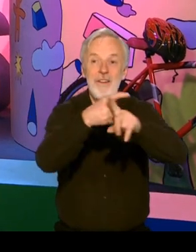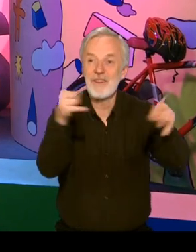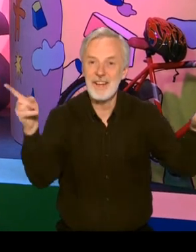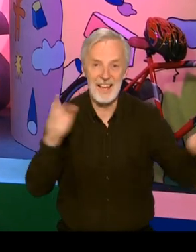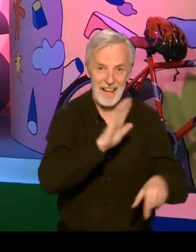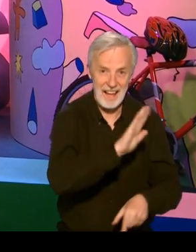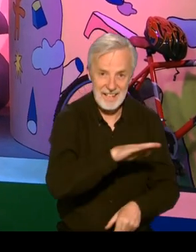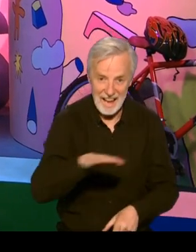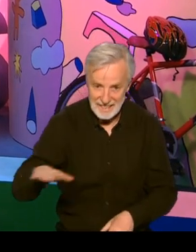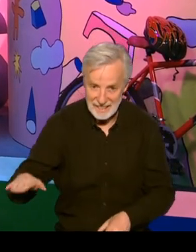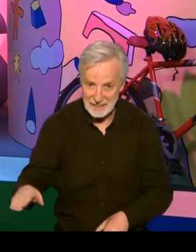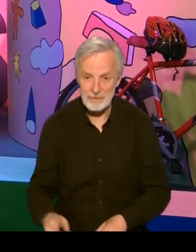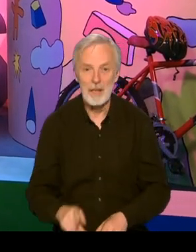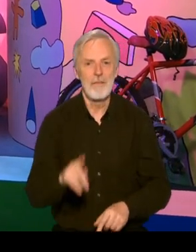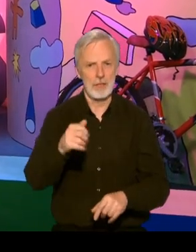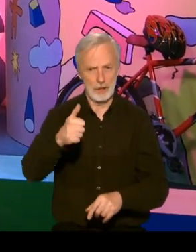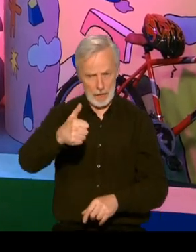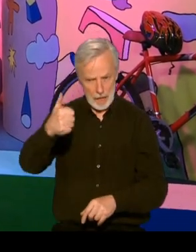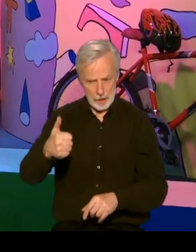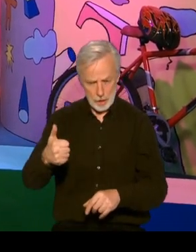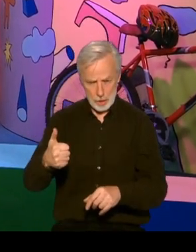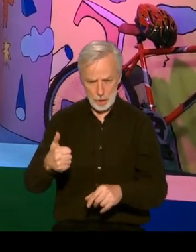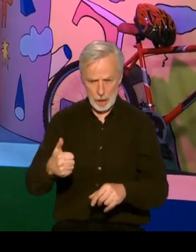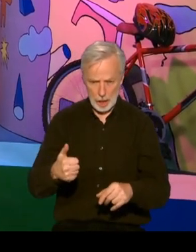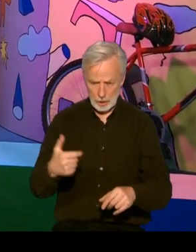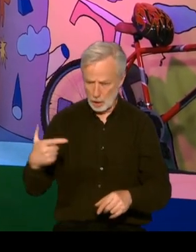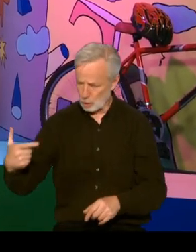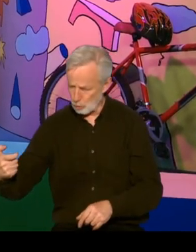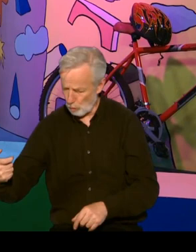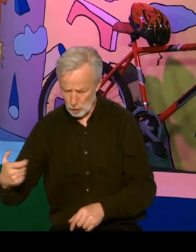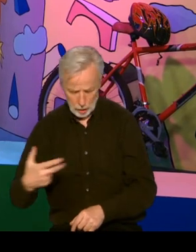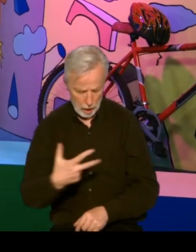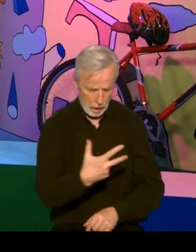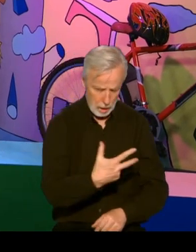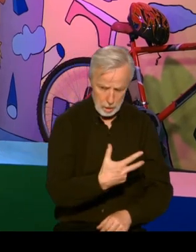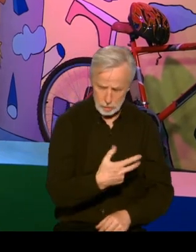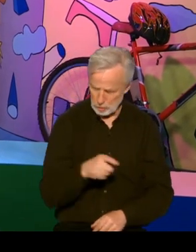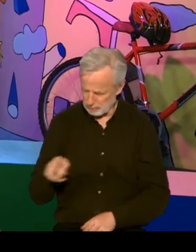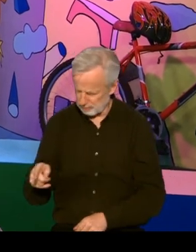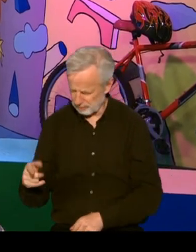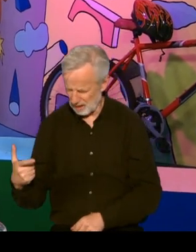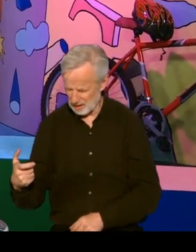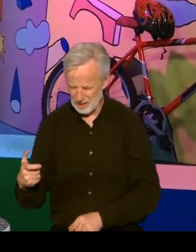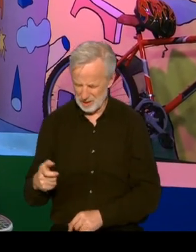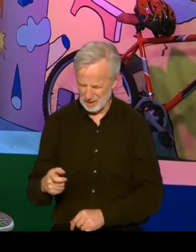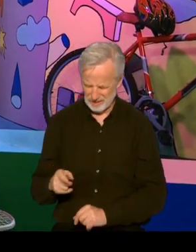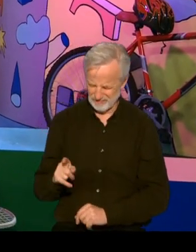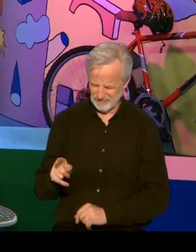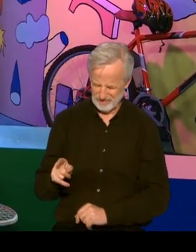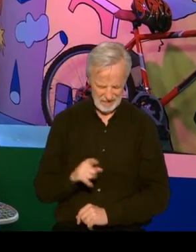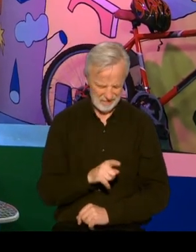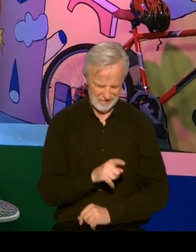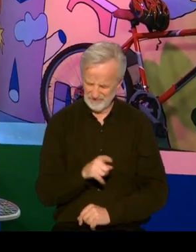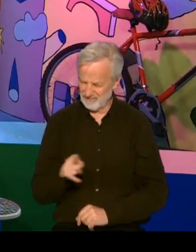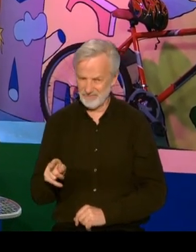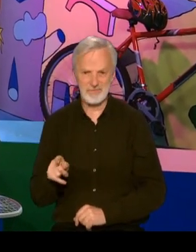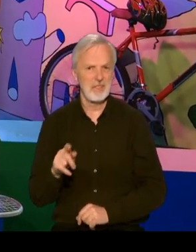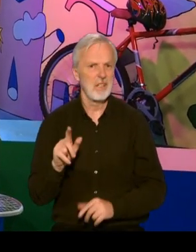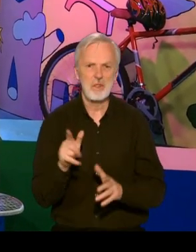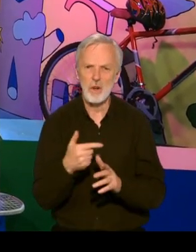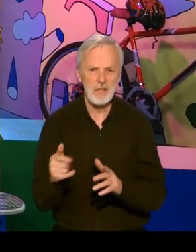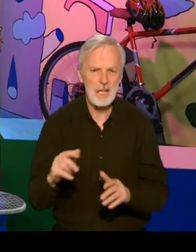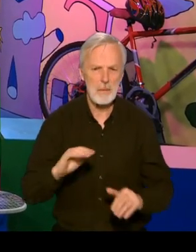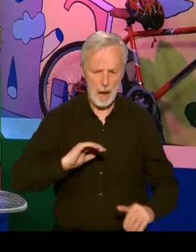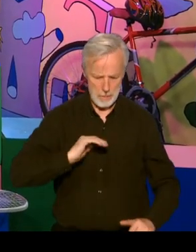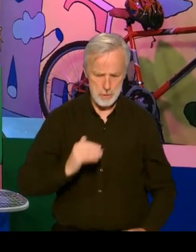tři a jedna a dvě. Ale tohle asi není dvě. Tohle číslo má dvě bříška a to